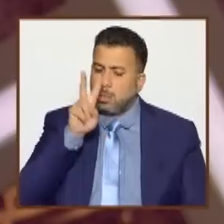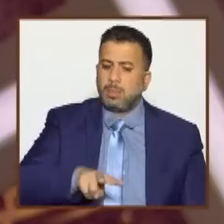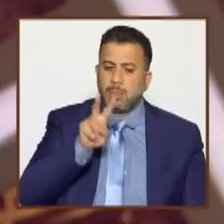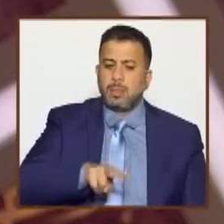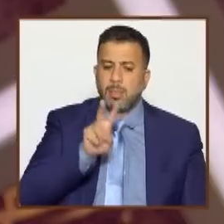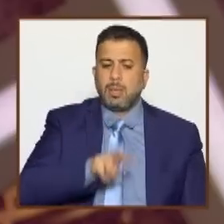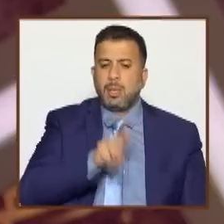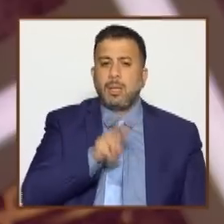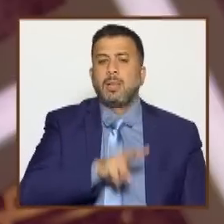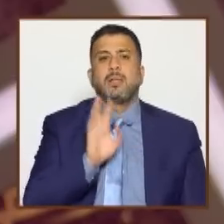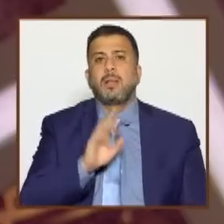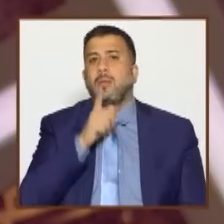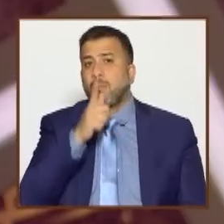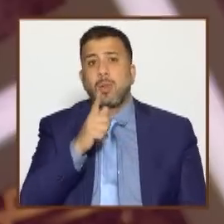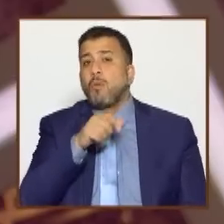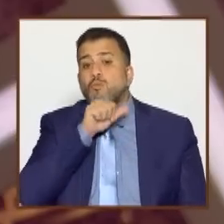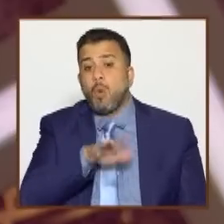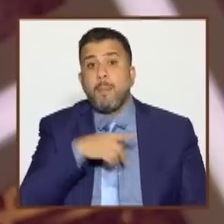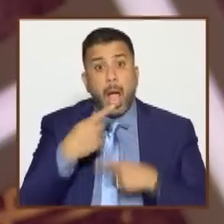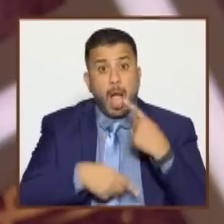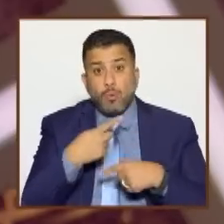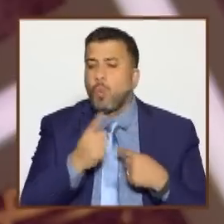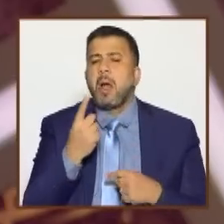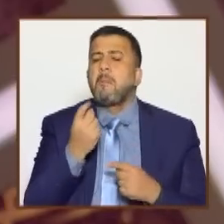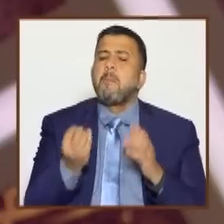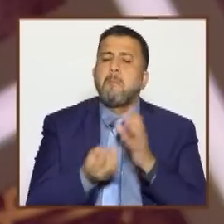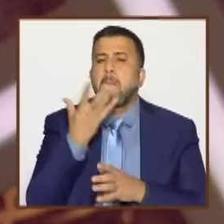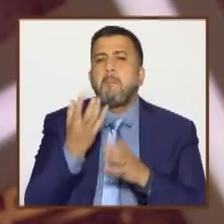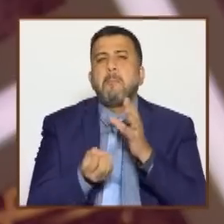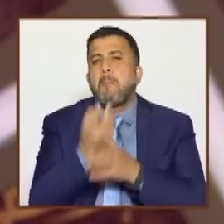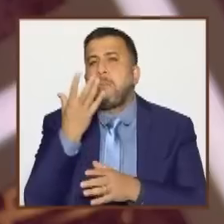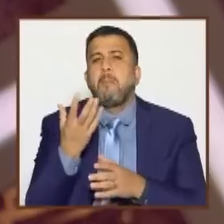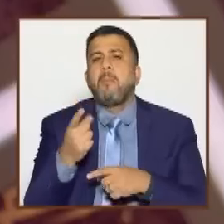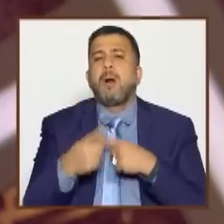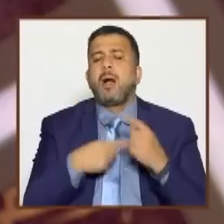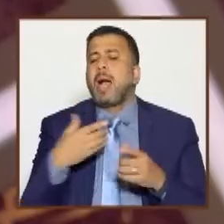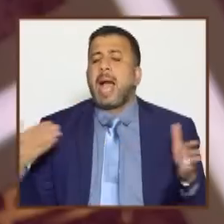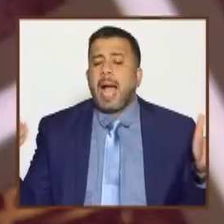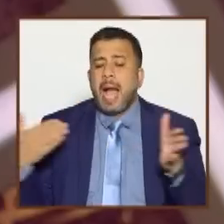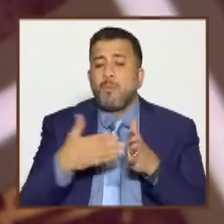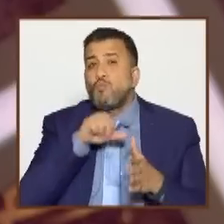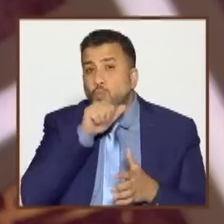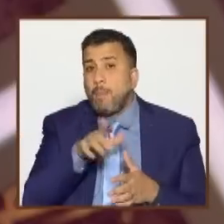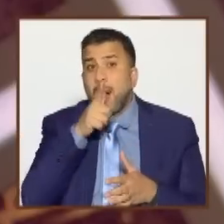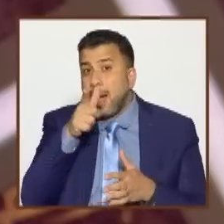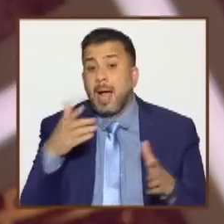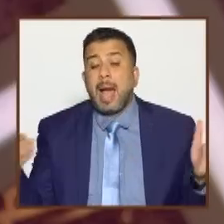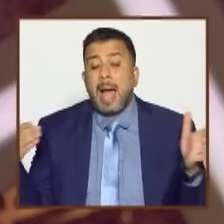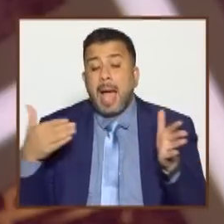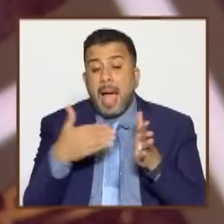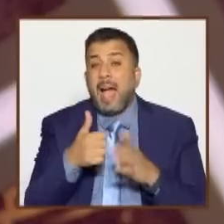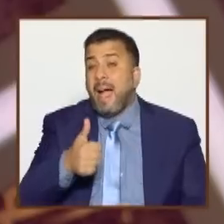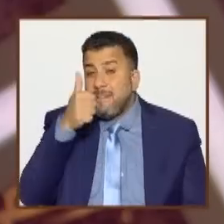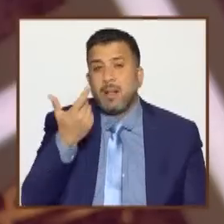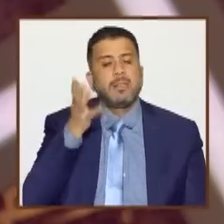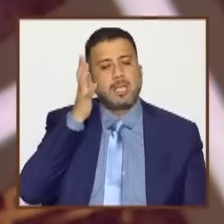ألا يجعلها عادة، لأن النبي صلى الله عليه وآله وسلم قال: اجعلوا آخر صلاتكم بالليل من